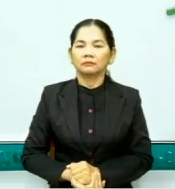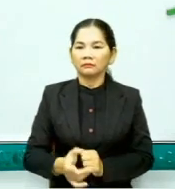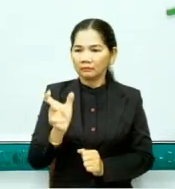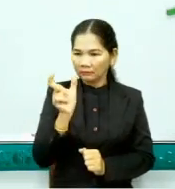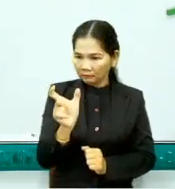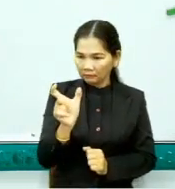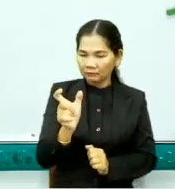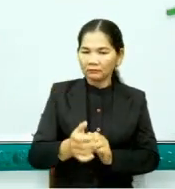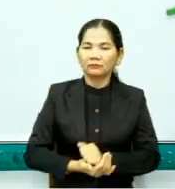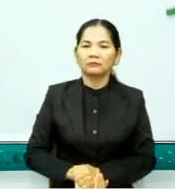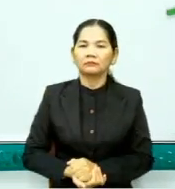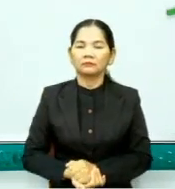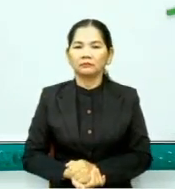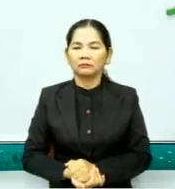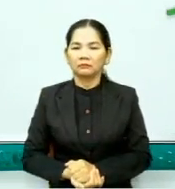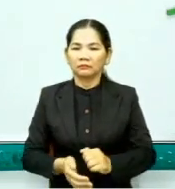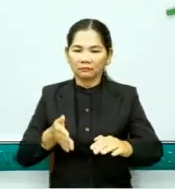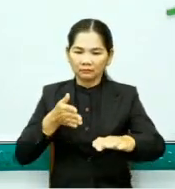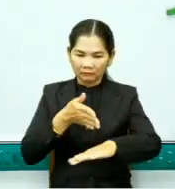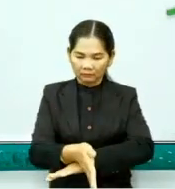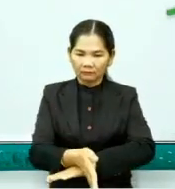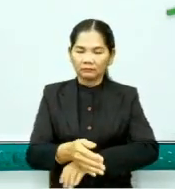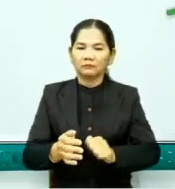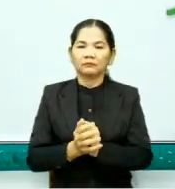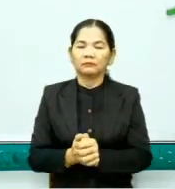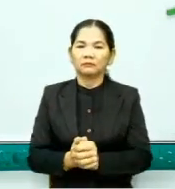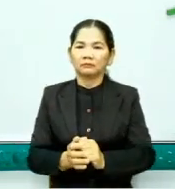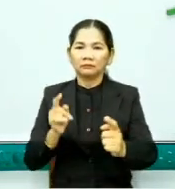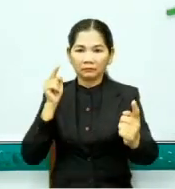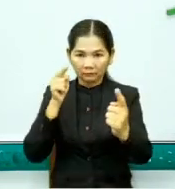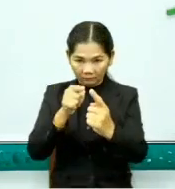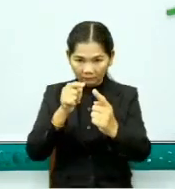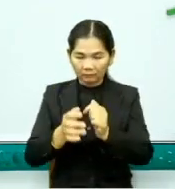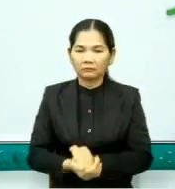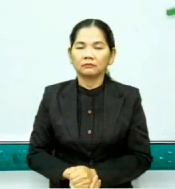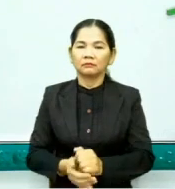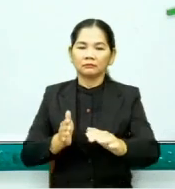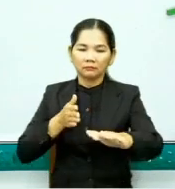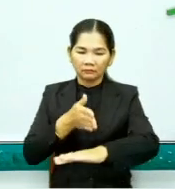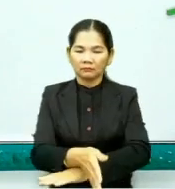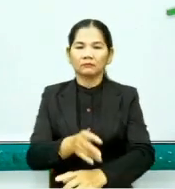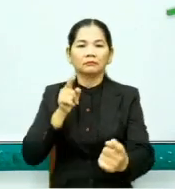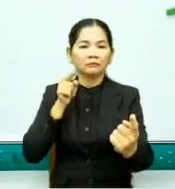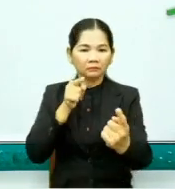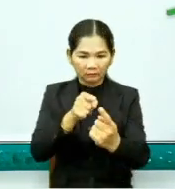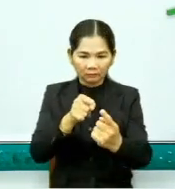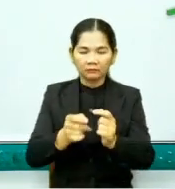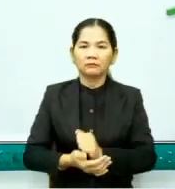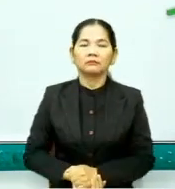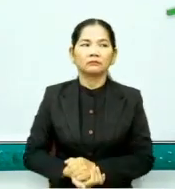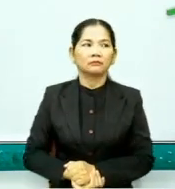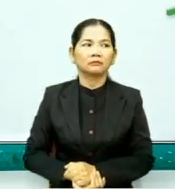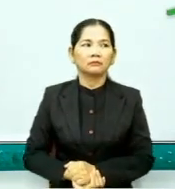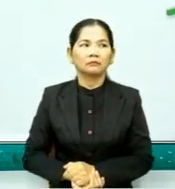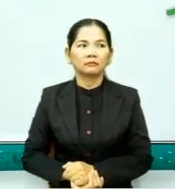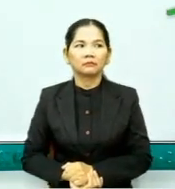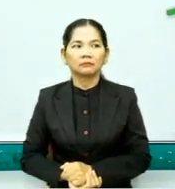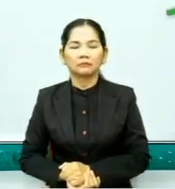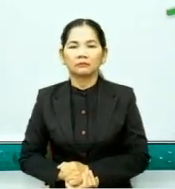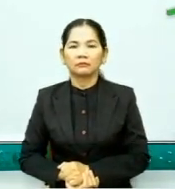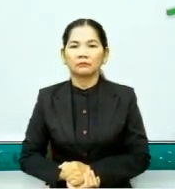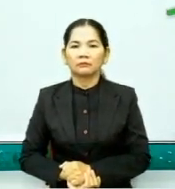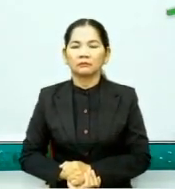เคลียฉลองรอฮอตฉลองรอฮอต